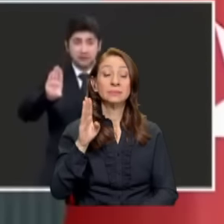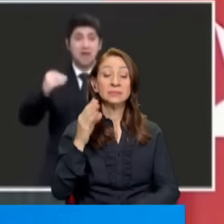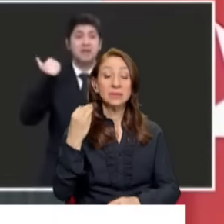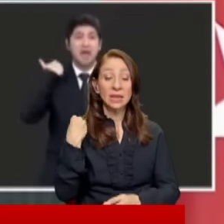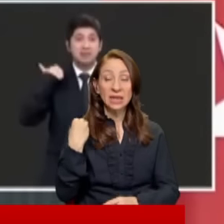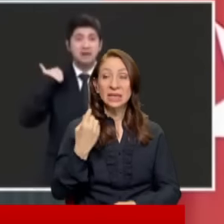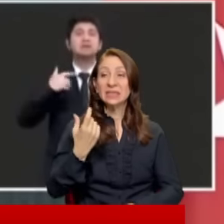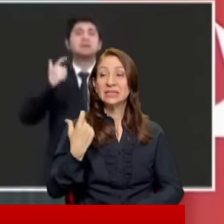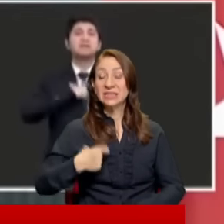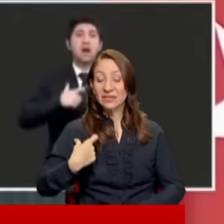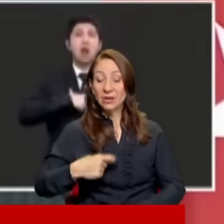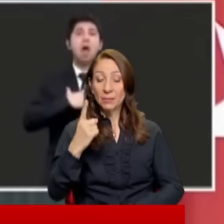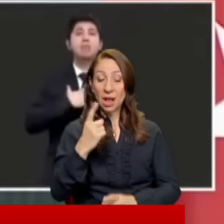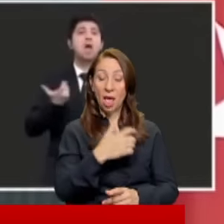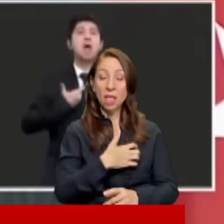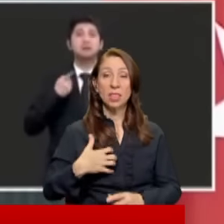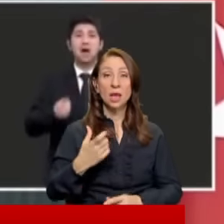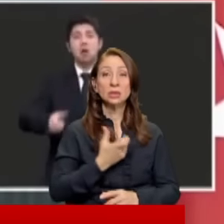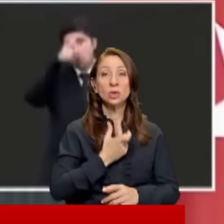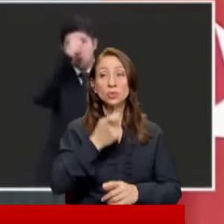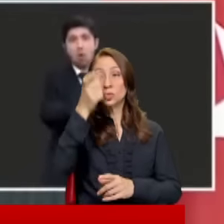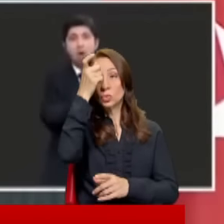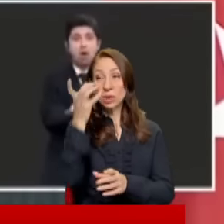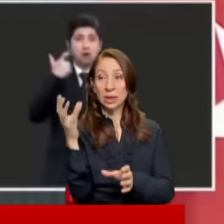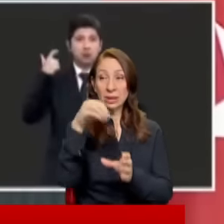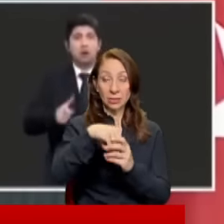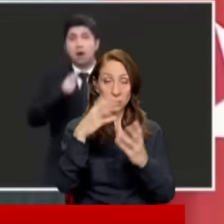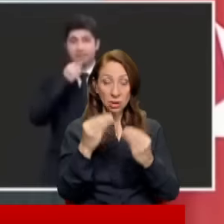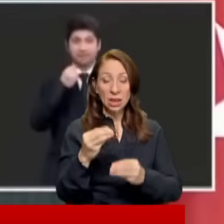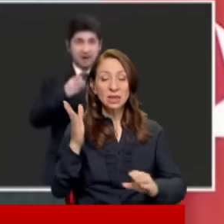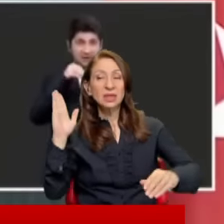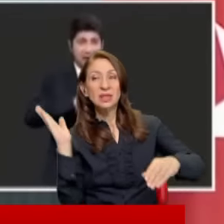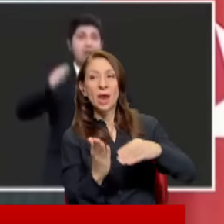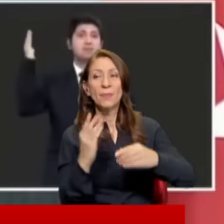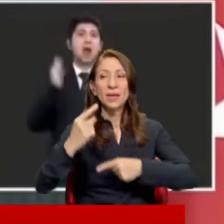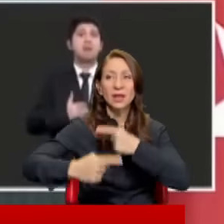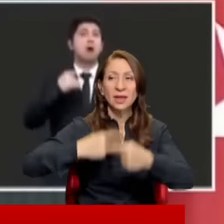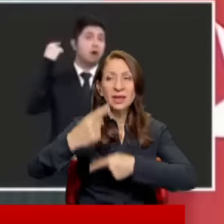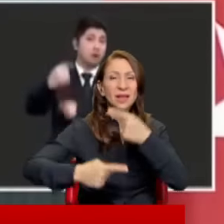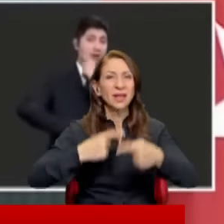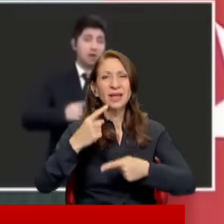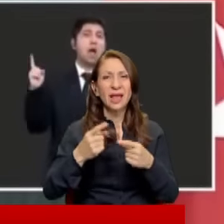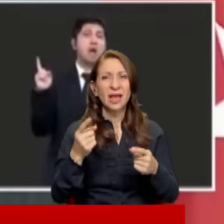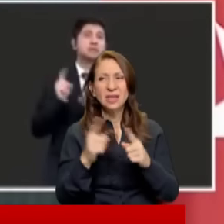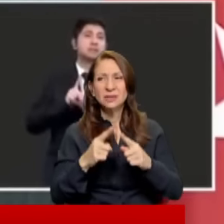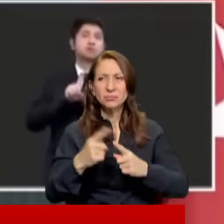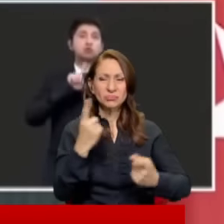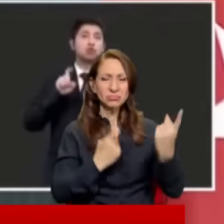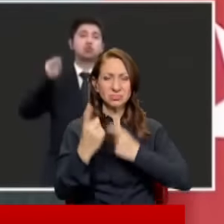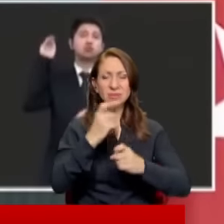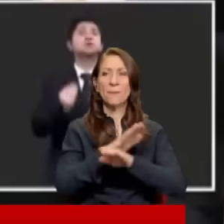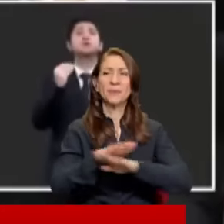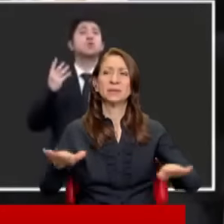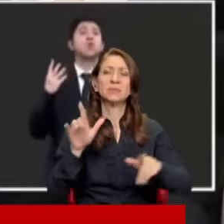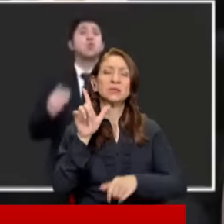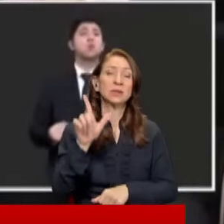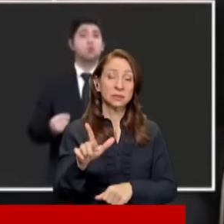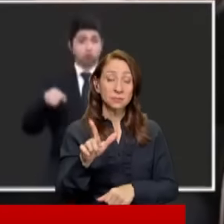sivil bir anayasayı ülkemize kazandırarak darbe geleneği ile hesaplaşmasını tamamlamalıdır